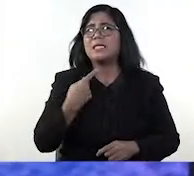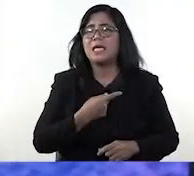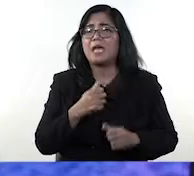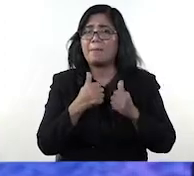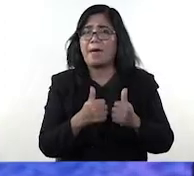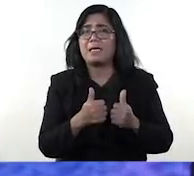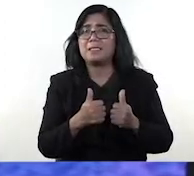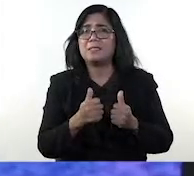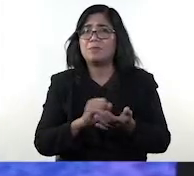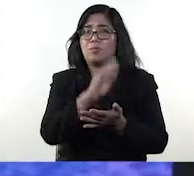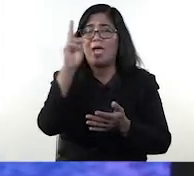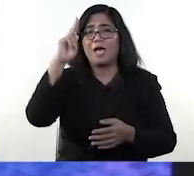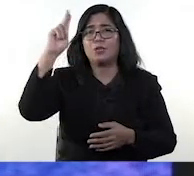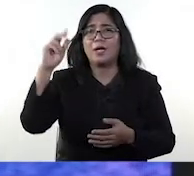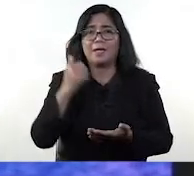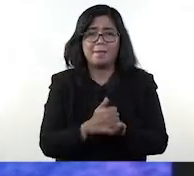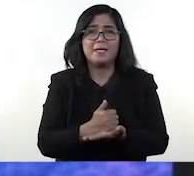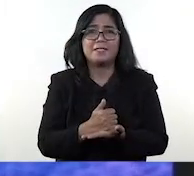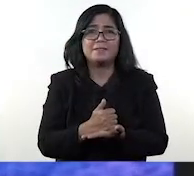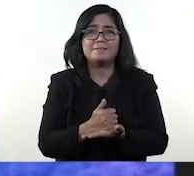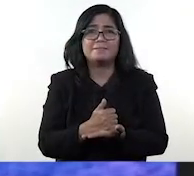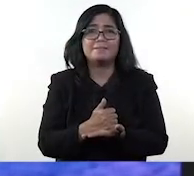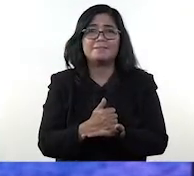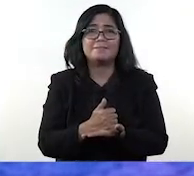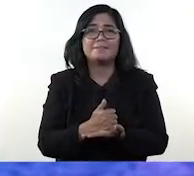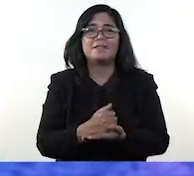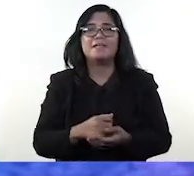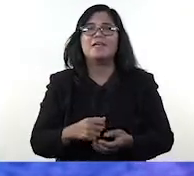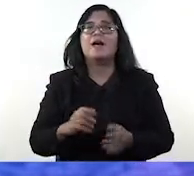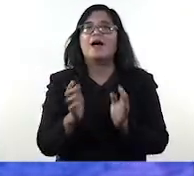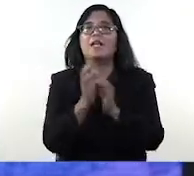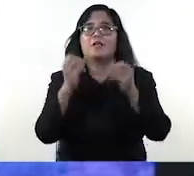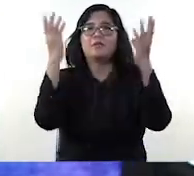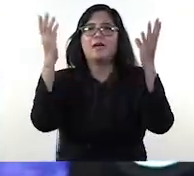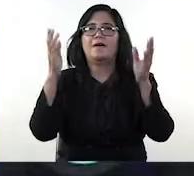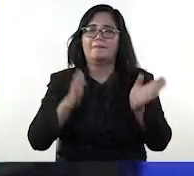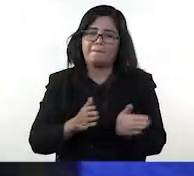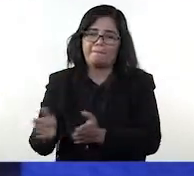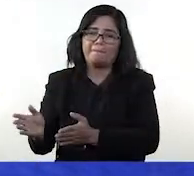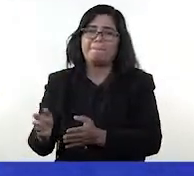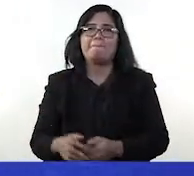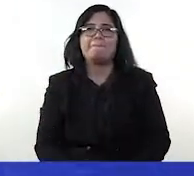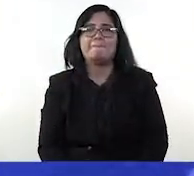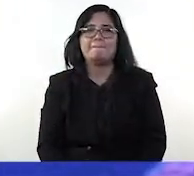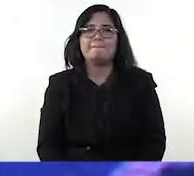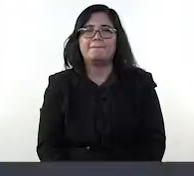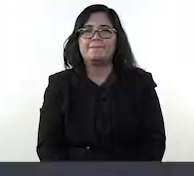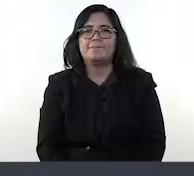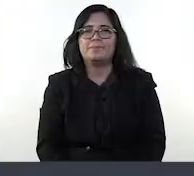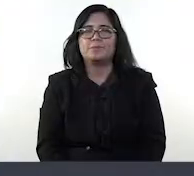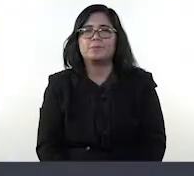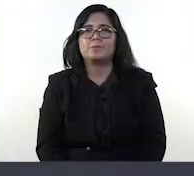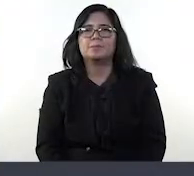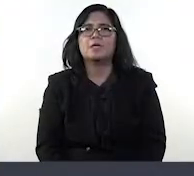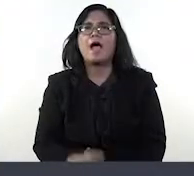huh ih dan memuliakan bapamu yang disorga Haleluya selanjutnya yang terakhir